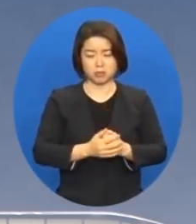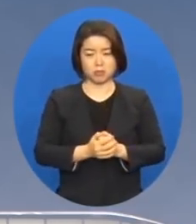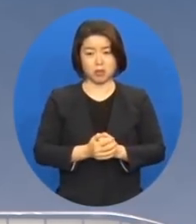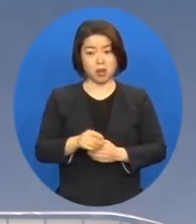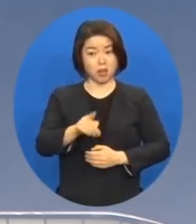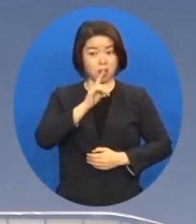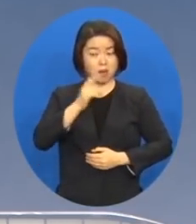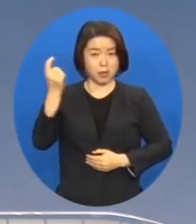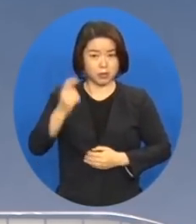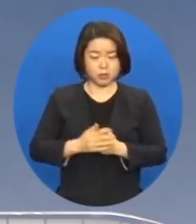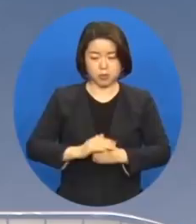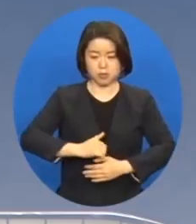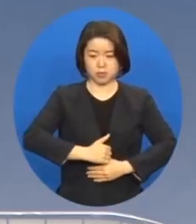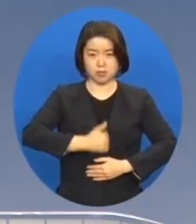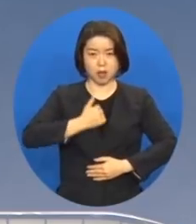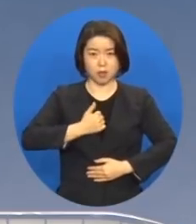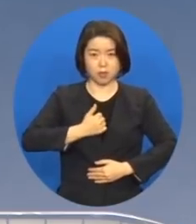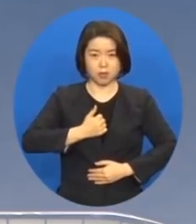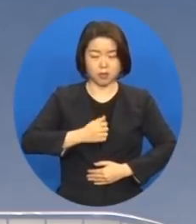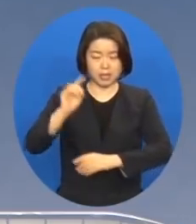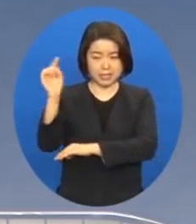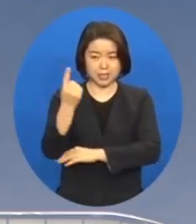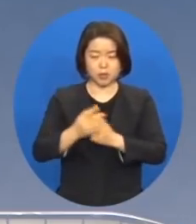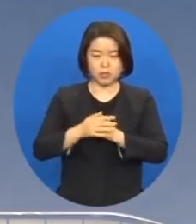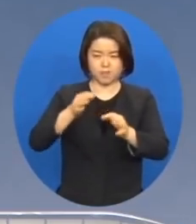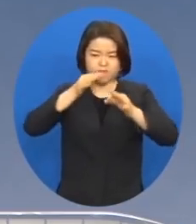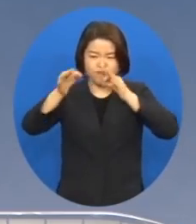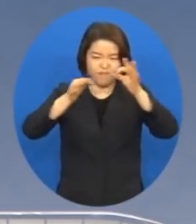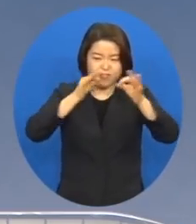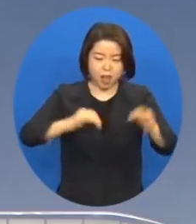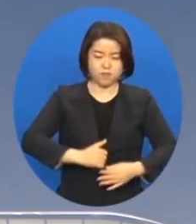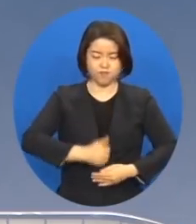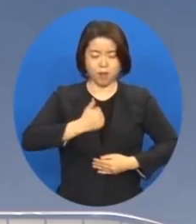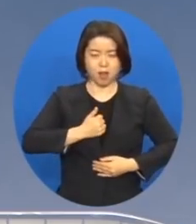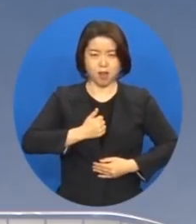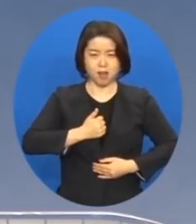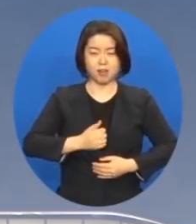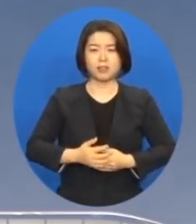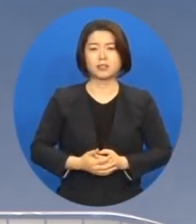다윗이 얼마나 소리 지르고 화를 냈는지.